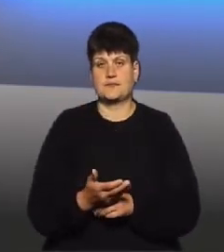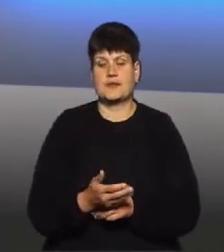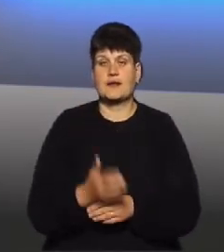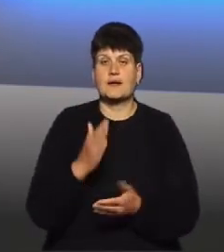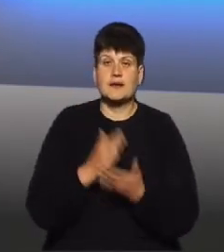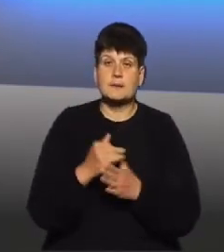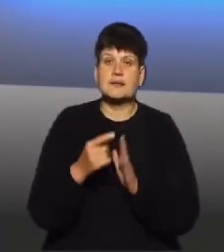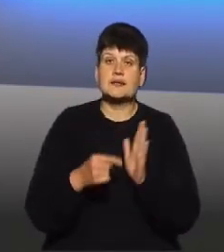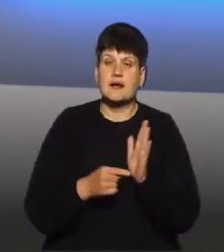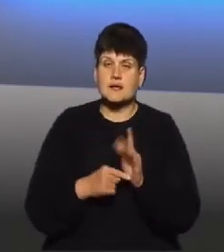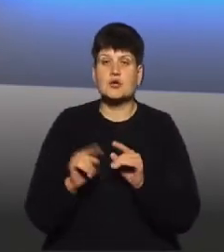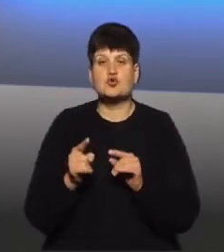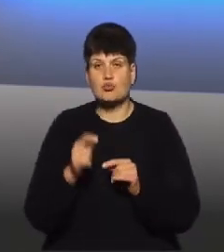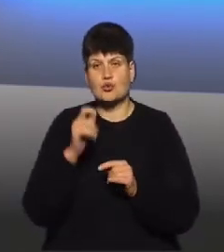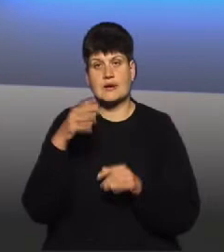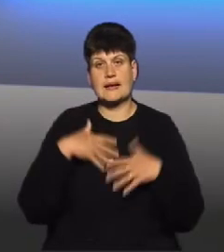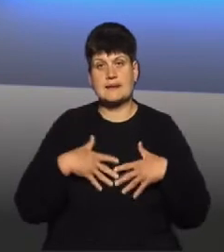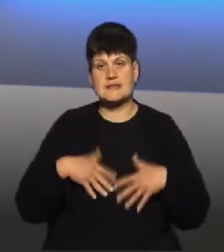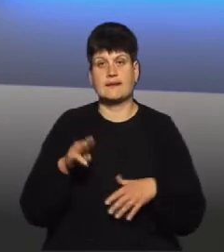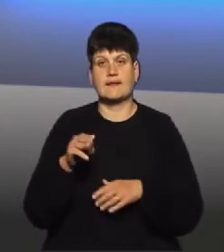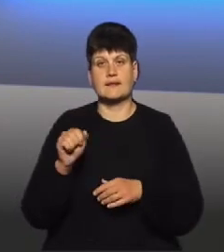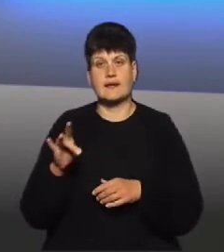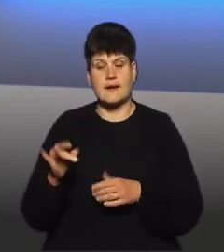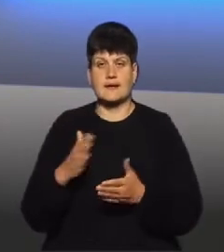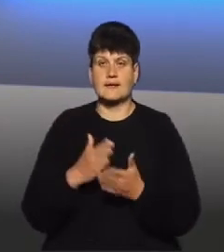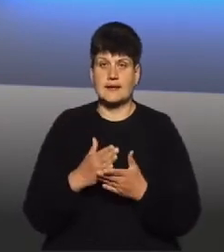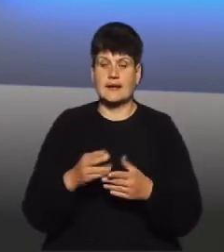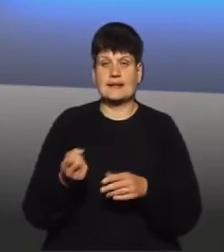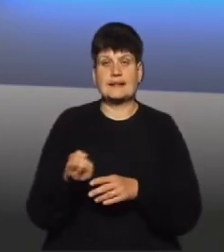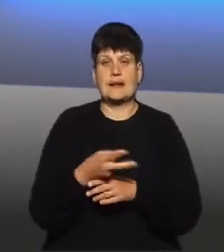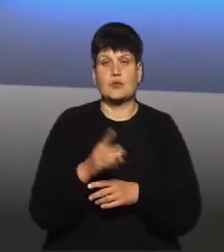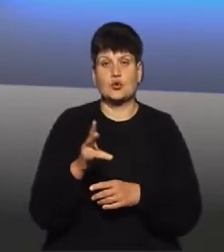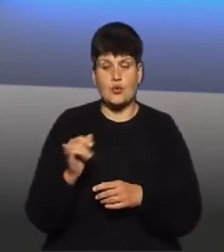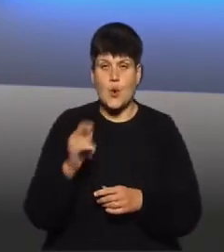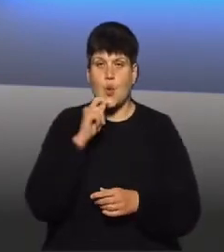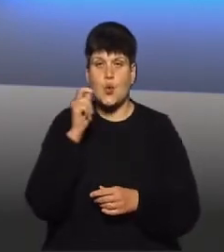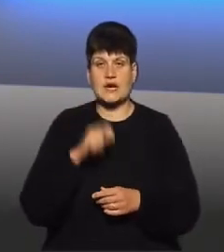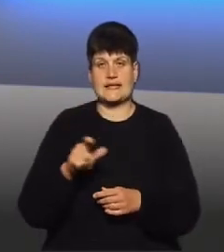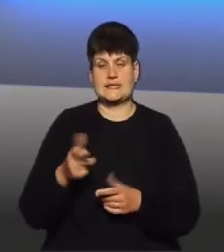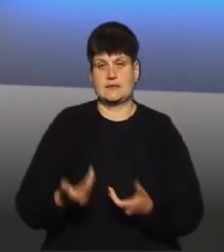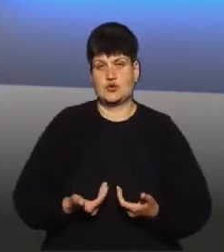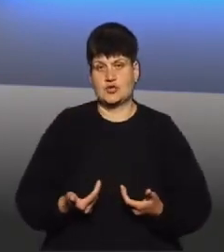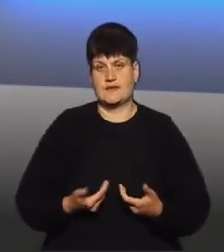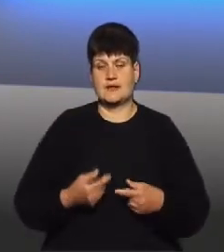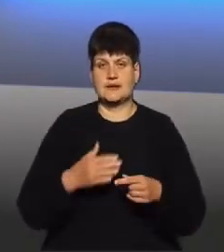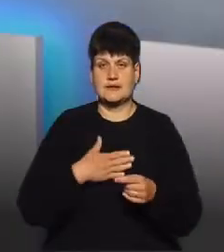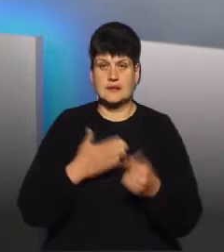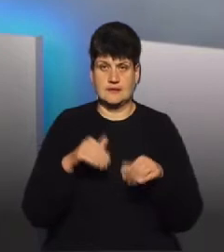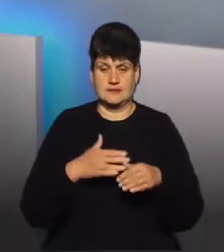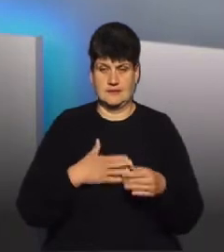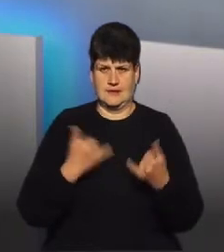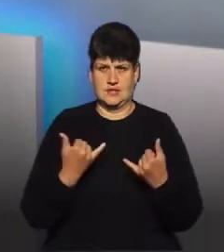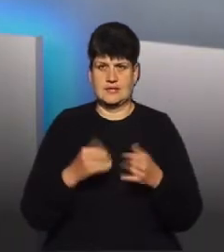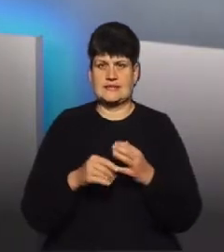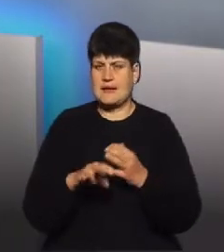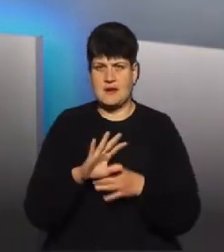чому кримські татари визнані депортованими, українці, які проживали на етнічних українських землях, не визнані до сьогодні. А